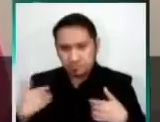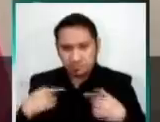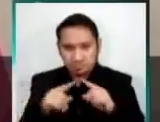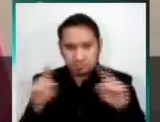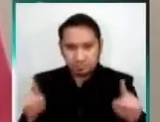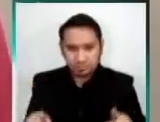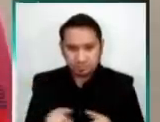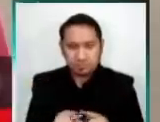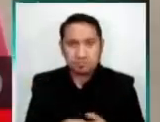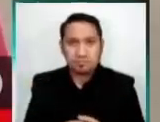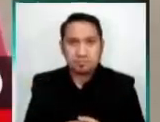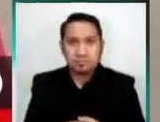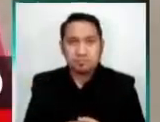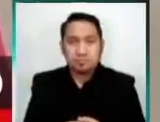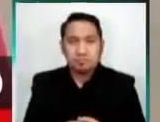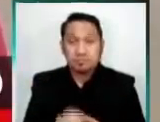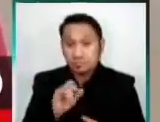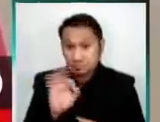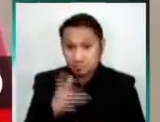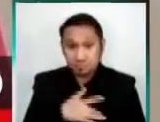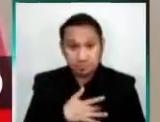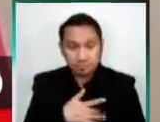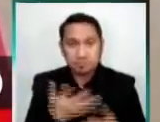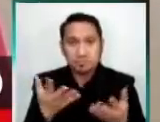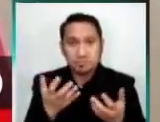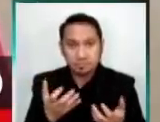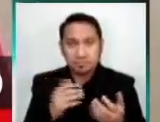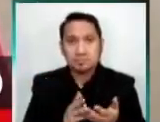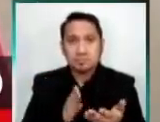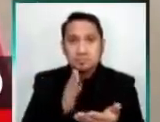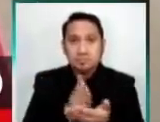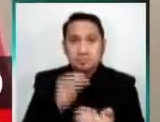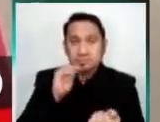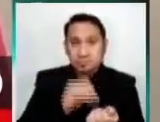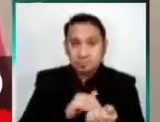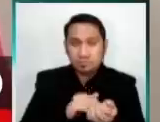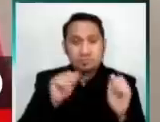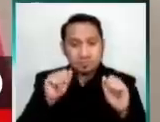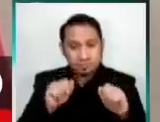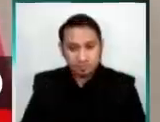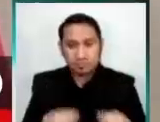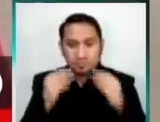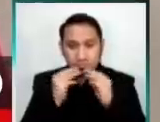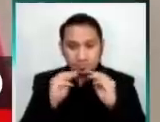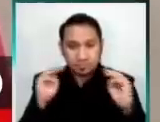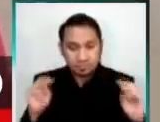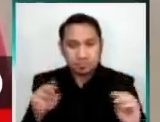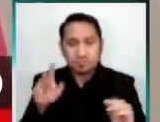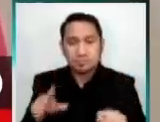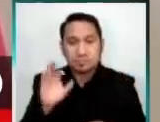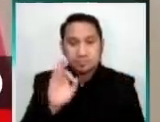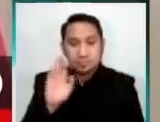doktor. Kung meron tayong nararamdaman at gustong ilapit sa doktor, pwede tayong mag-message sa Facebook page ng